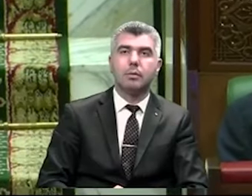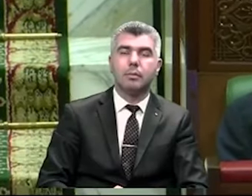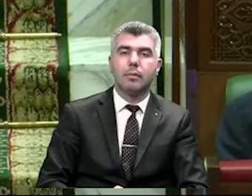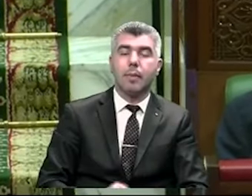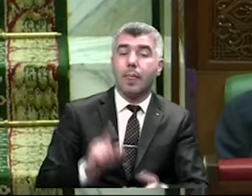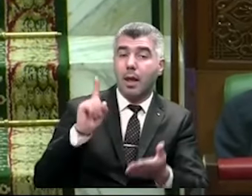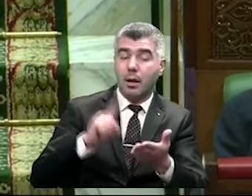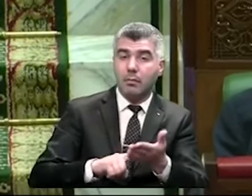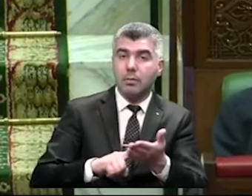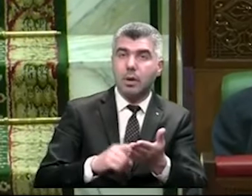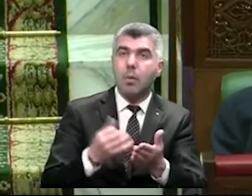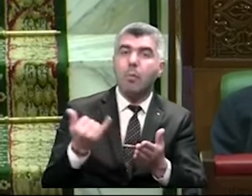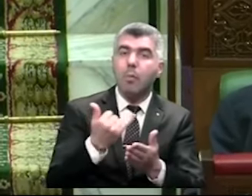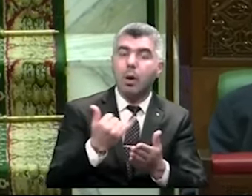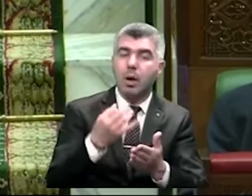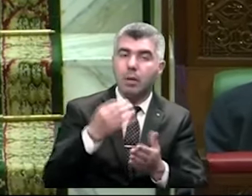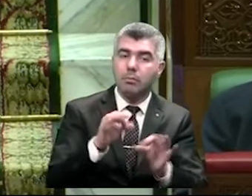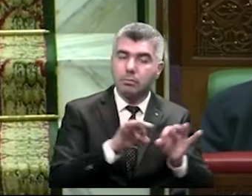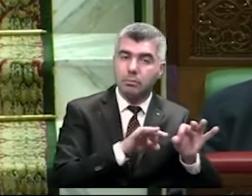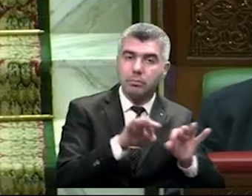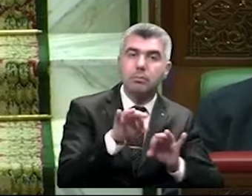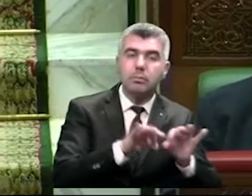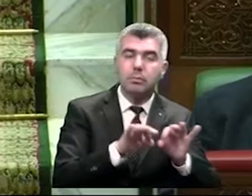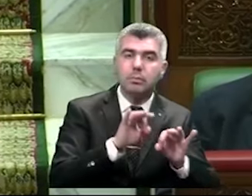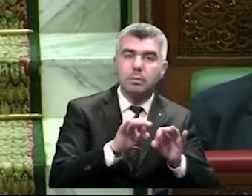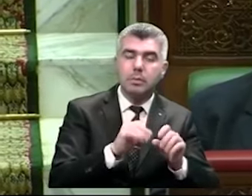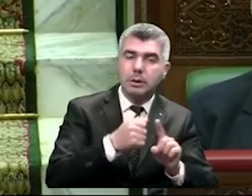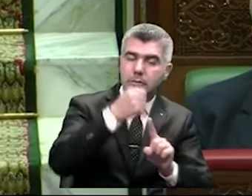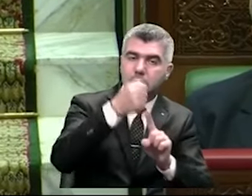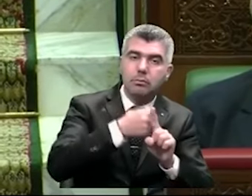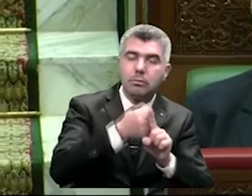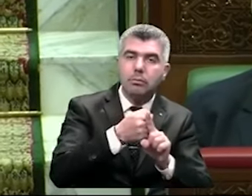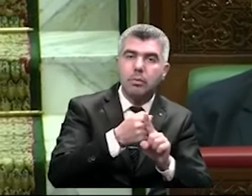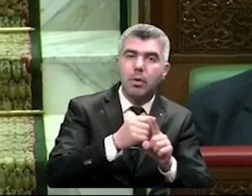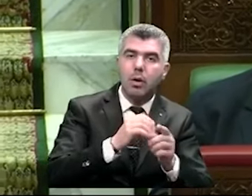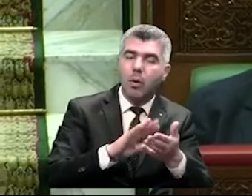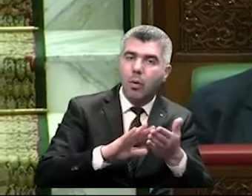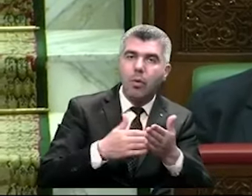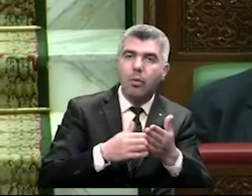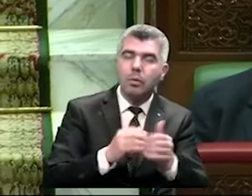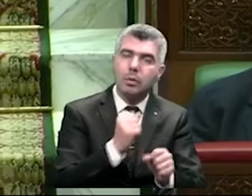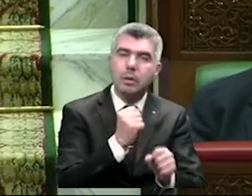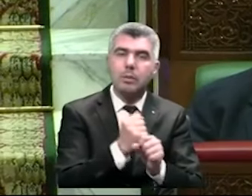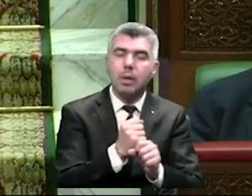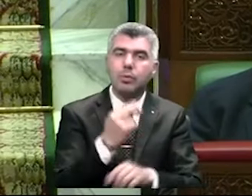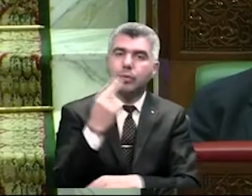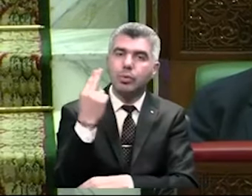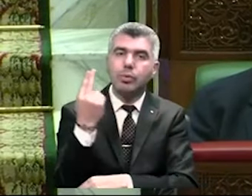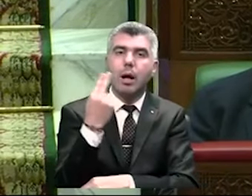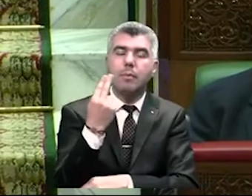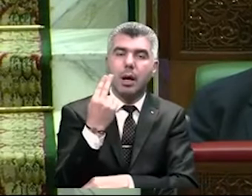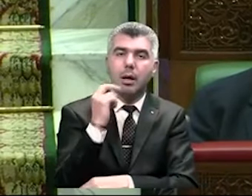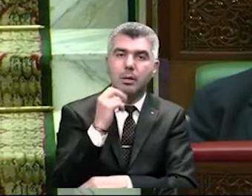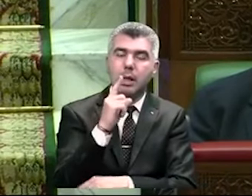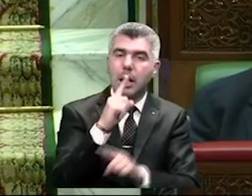تخطيط متين وسليم و وبدل الجهد وتكتيف العمل من قبل الجامعات بالاضافه